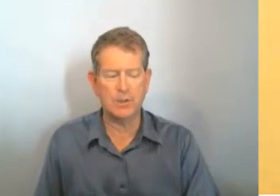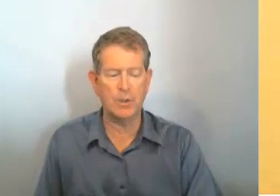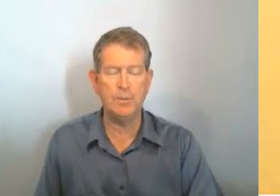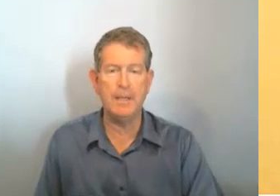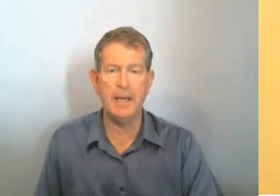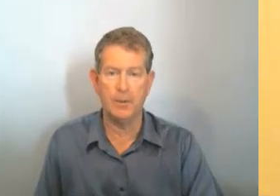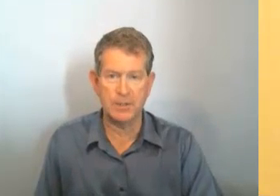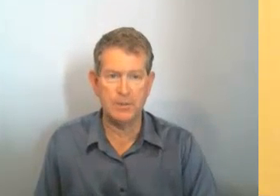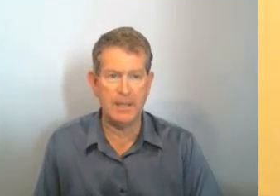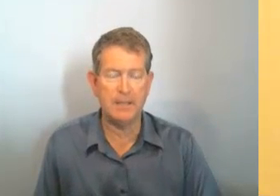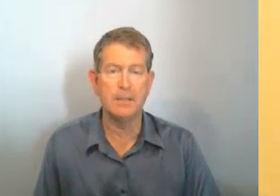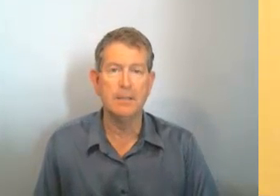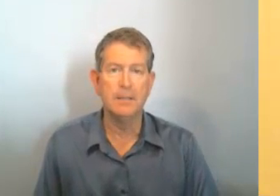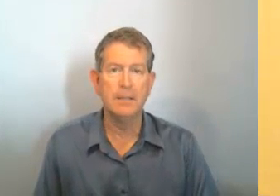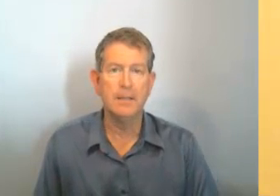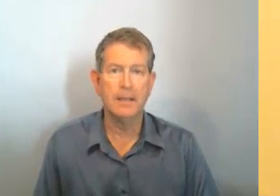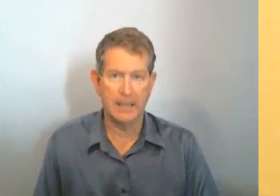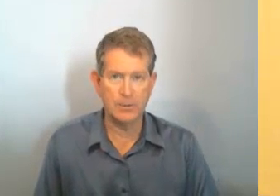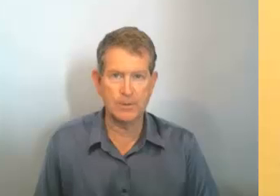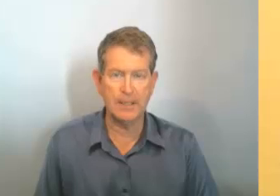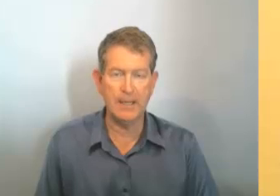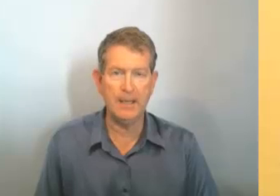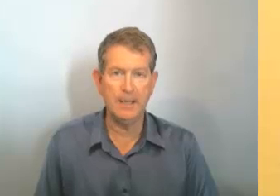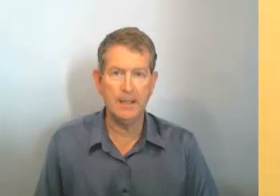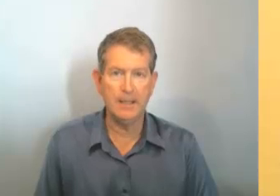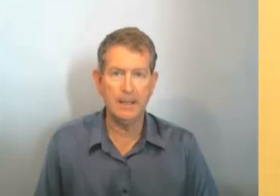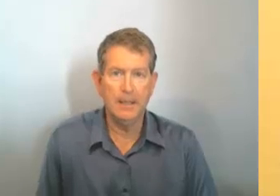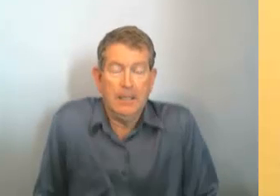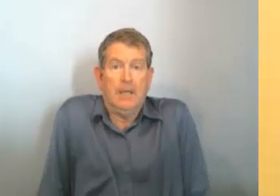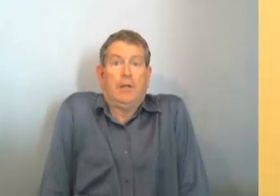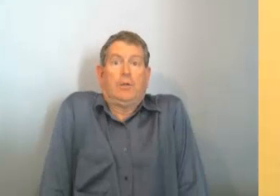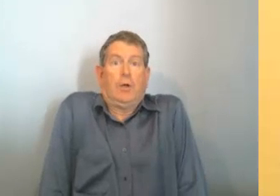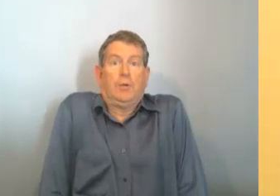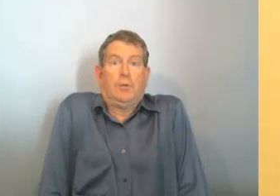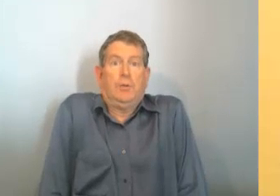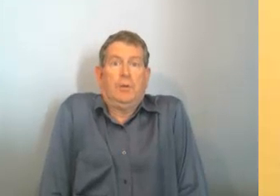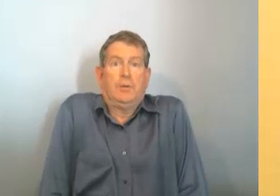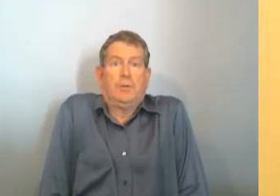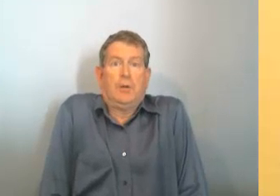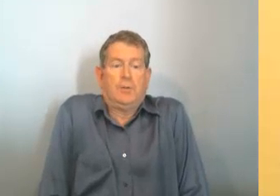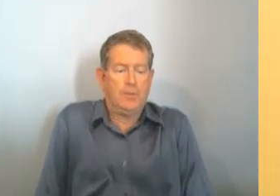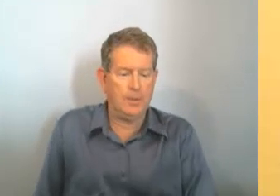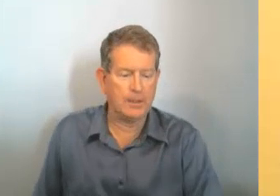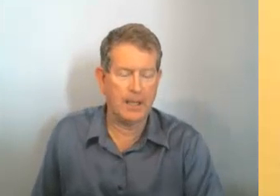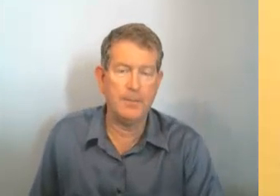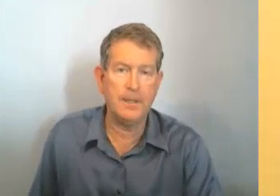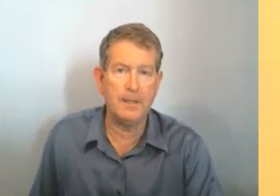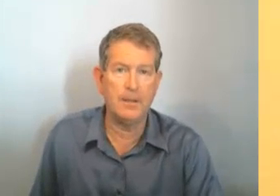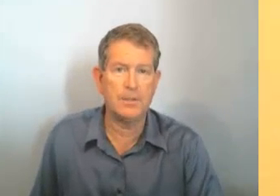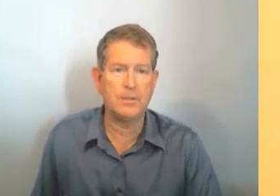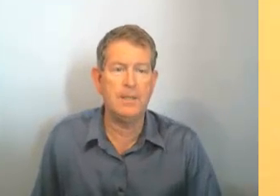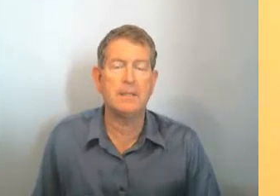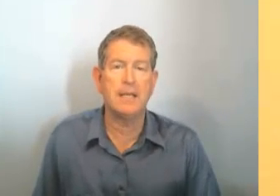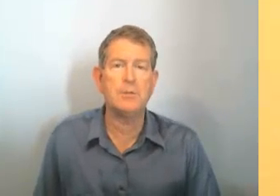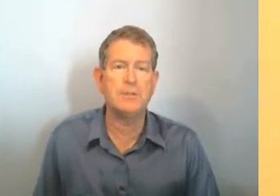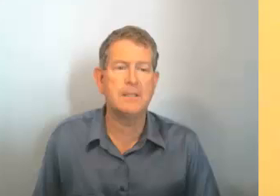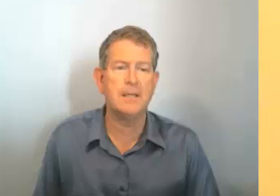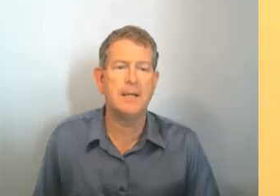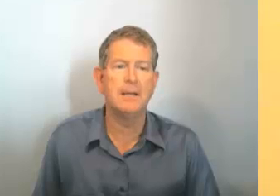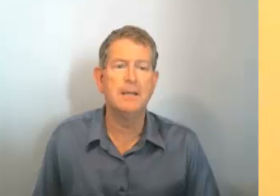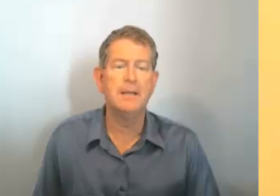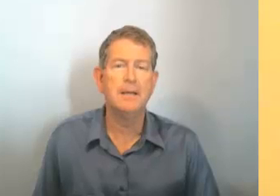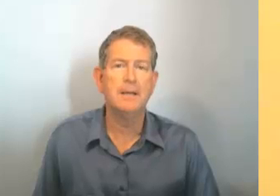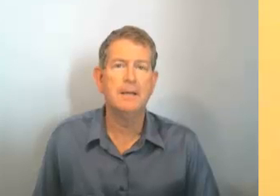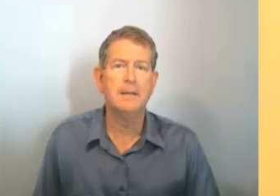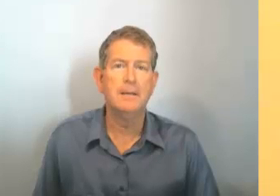S'ennuyer. S'ennuyer. Ensuite, qu'est-ce que c'est? Tendu. Tendu. Très bien. Ensuite, qu'est-ce que c'est que